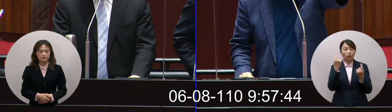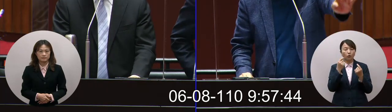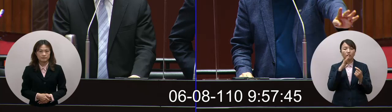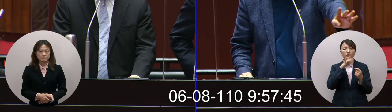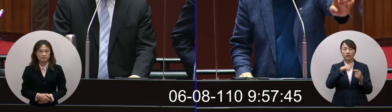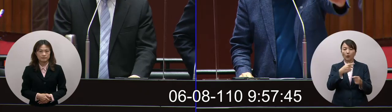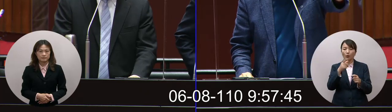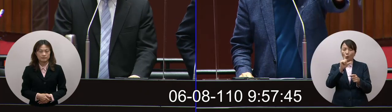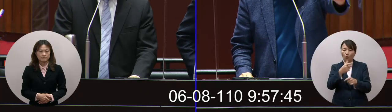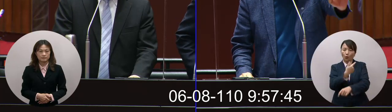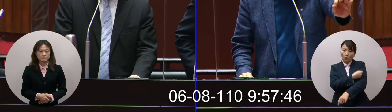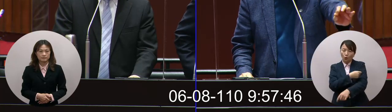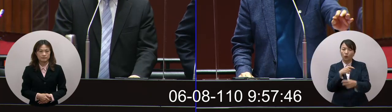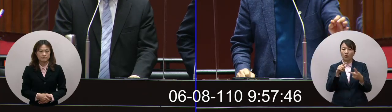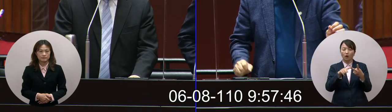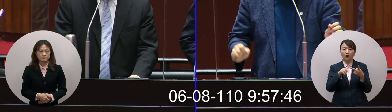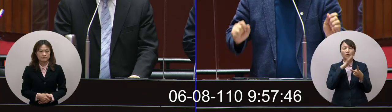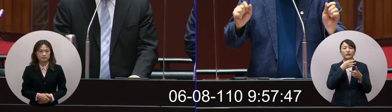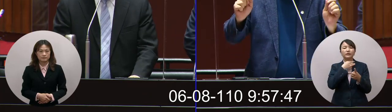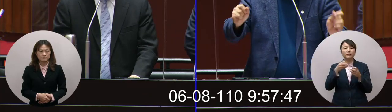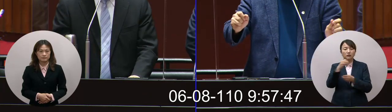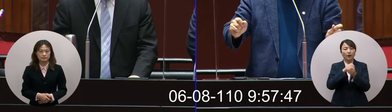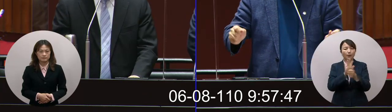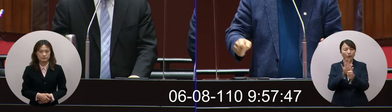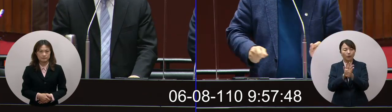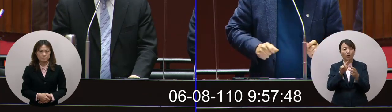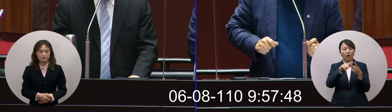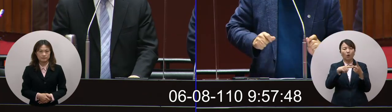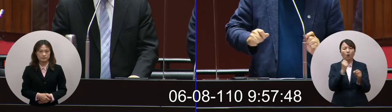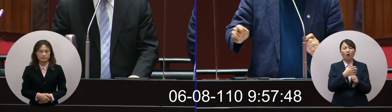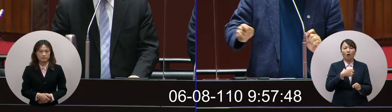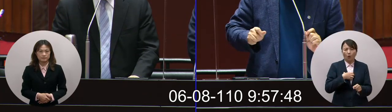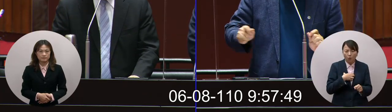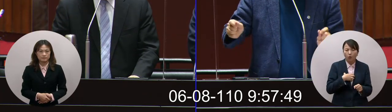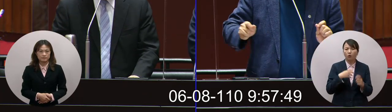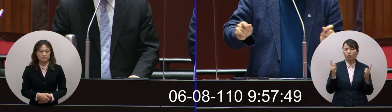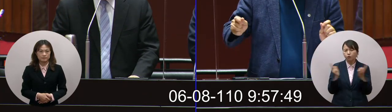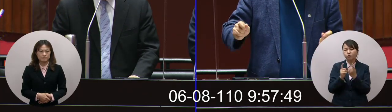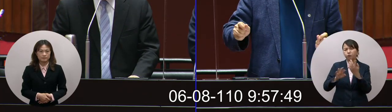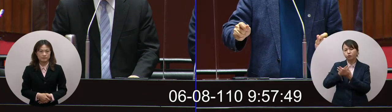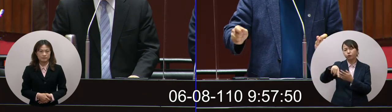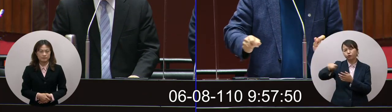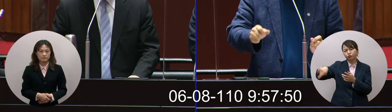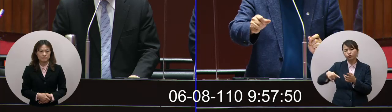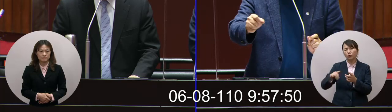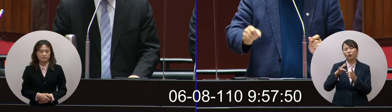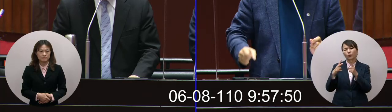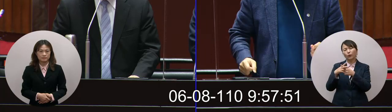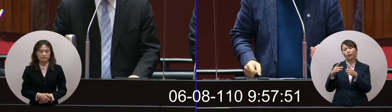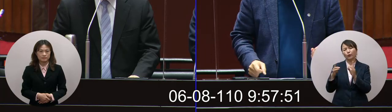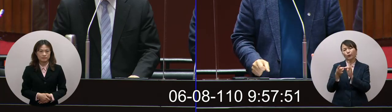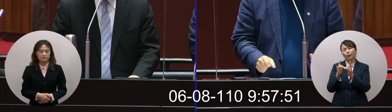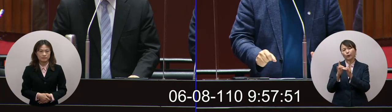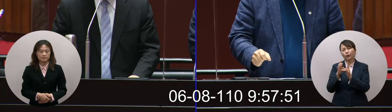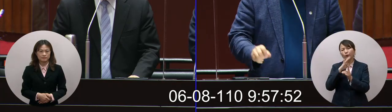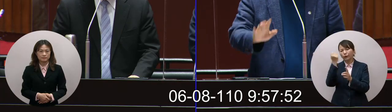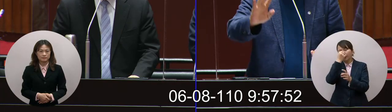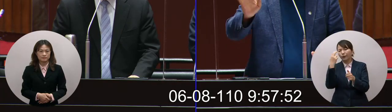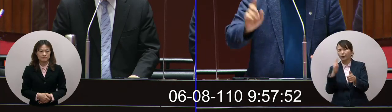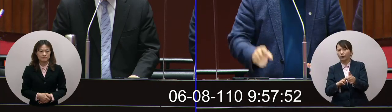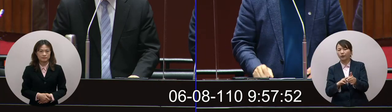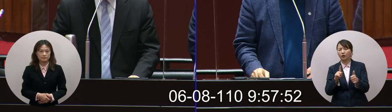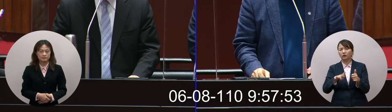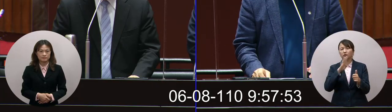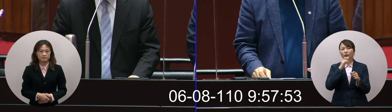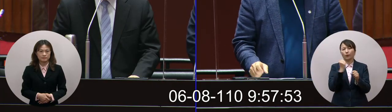个疫苗，第二个就是纾困。你这个穿皮皮啊，啊那拄着这款的哦，小夸你给后脚给扭一下，不要